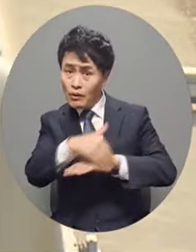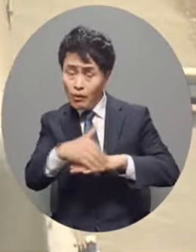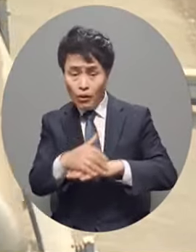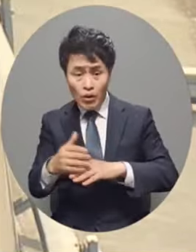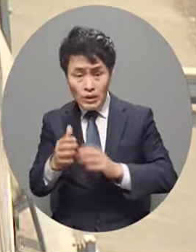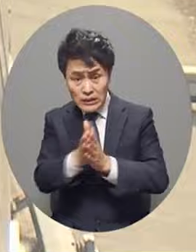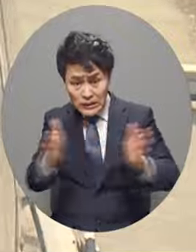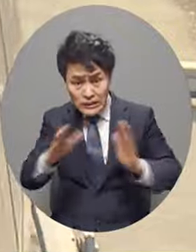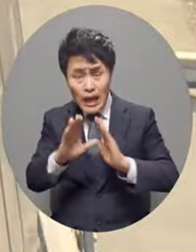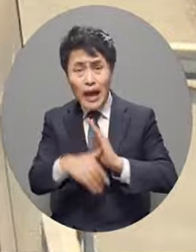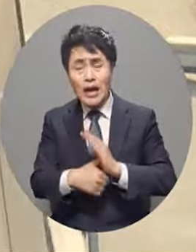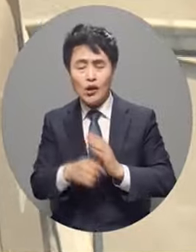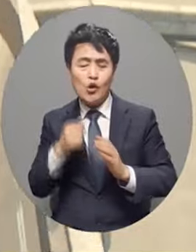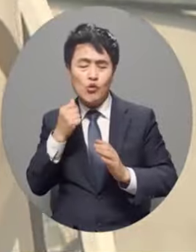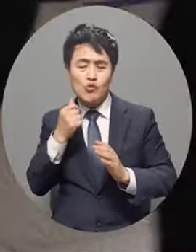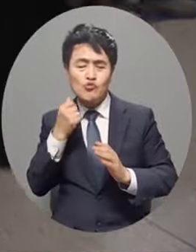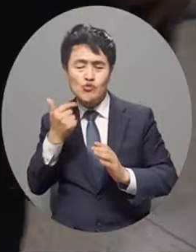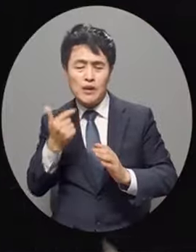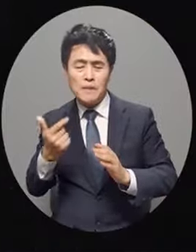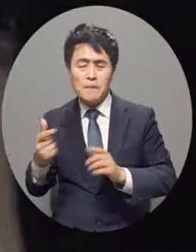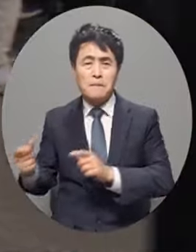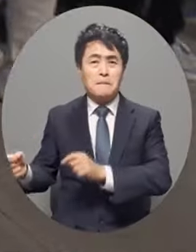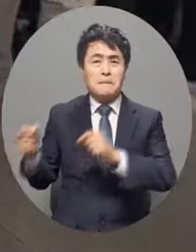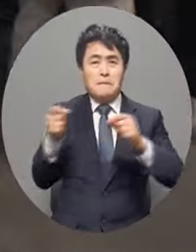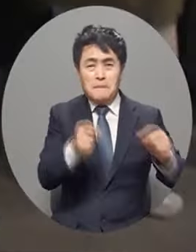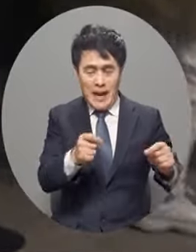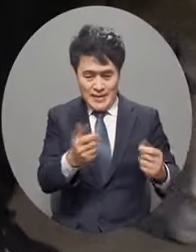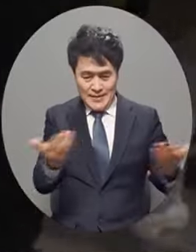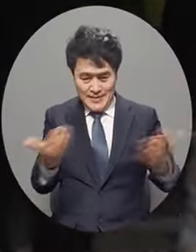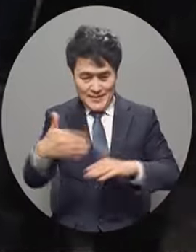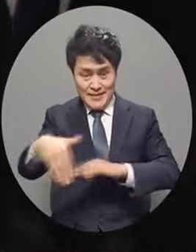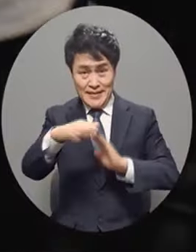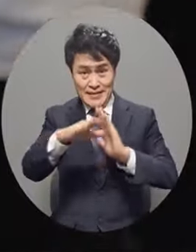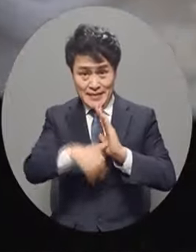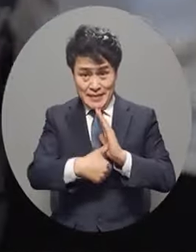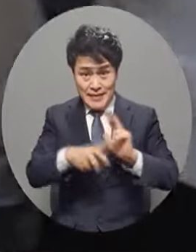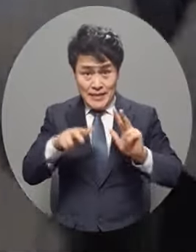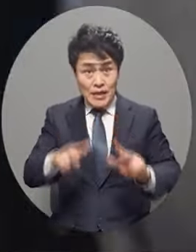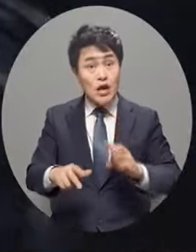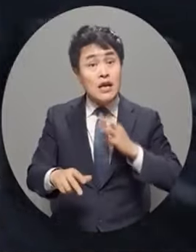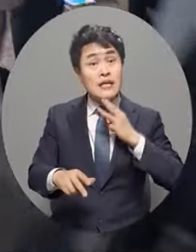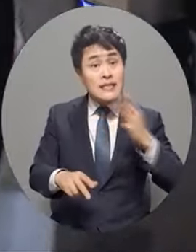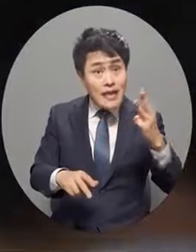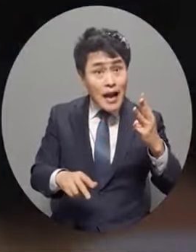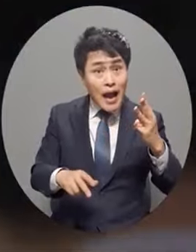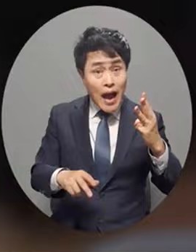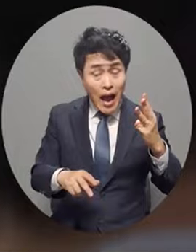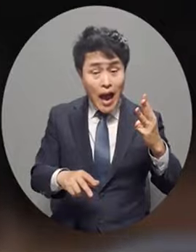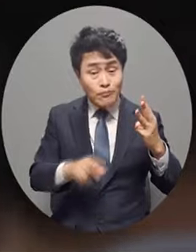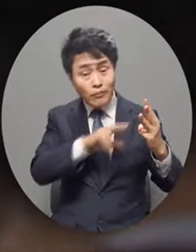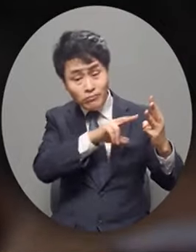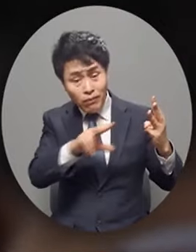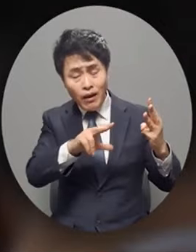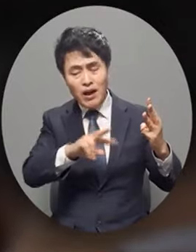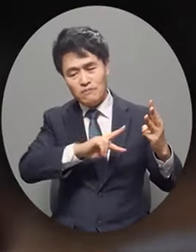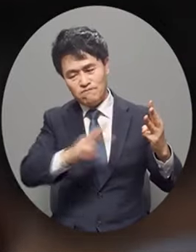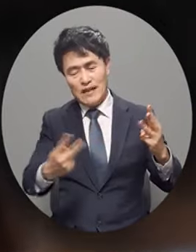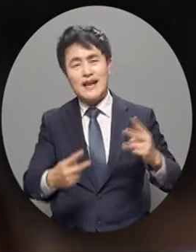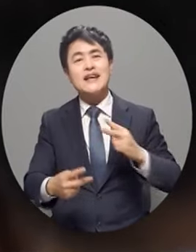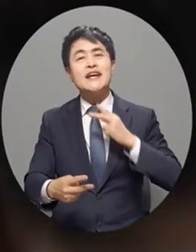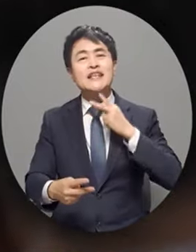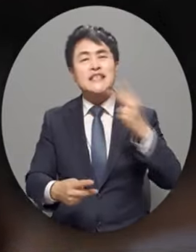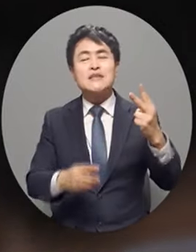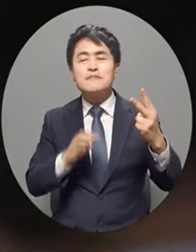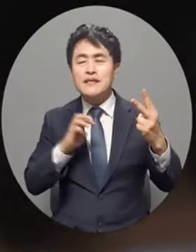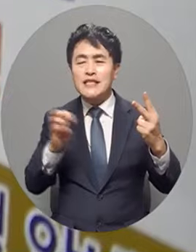시기를 반년가량 앞당긴 것으로 출퇴근 시간 기준 현재 3분가량인 배차 시간을 2분